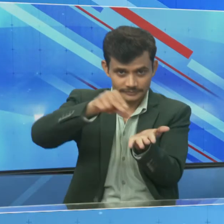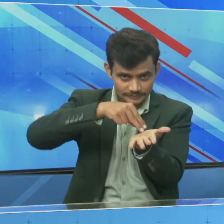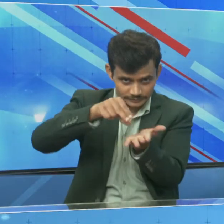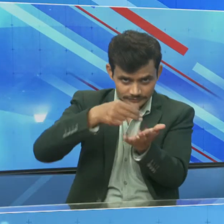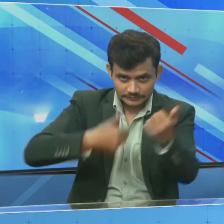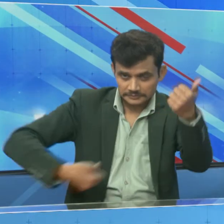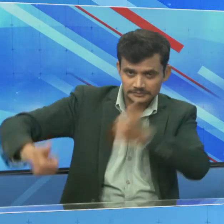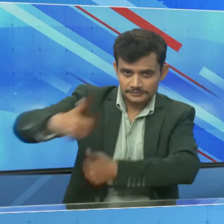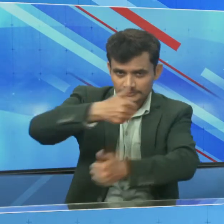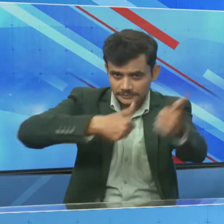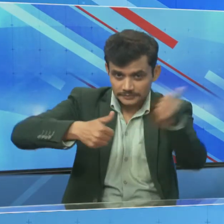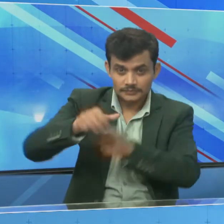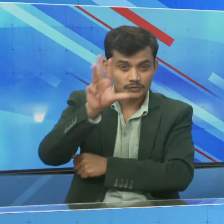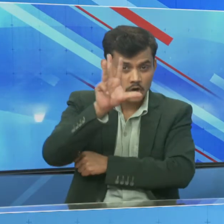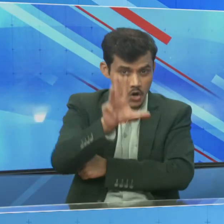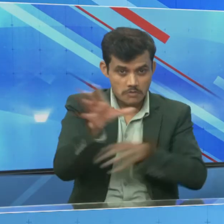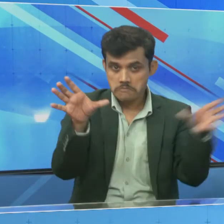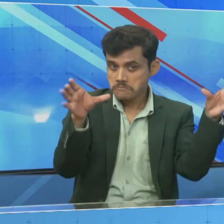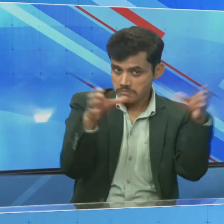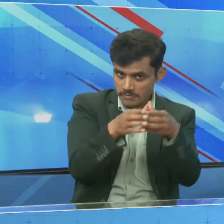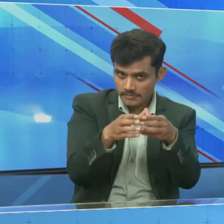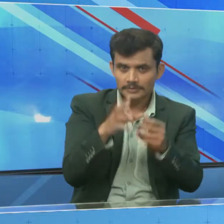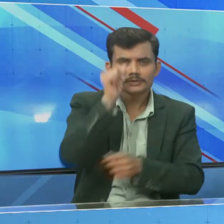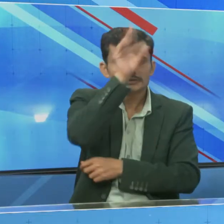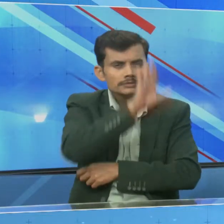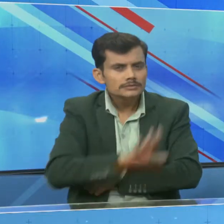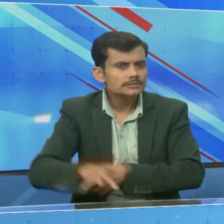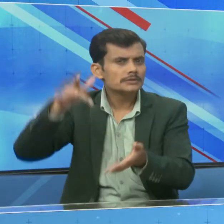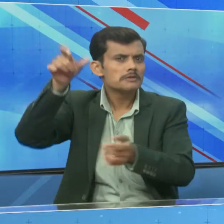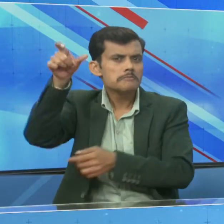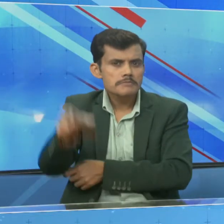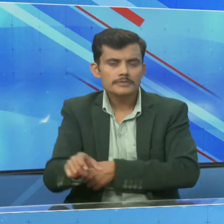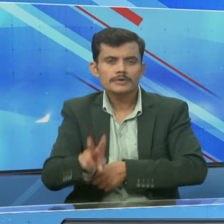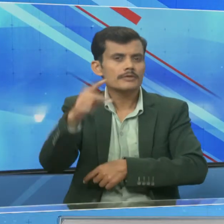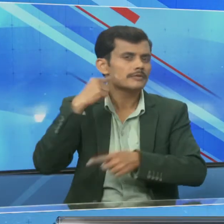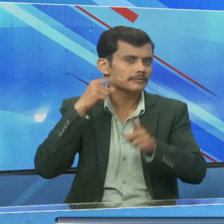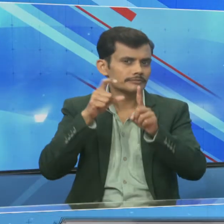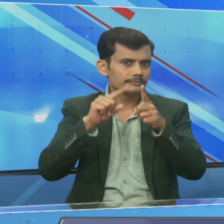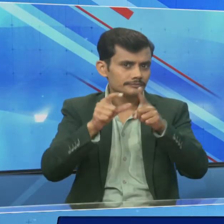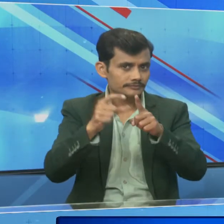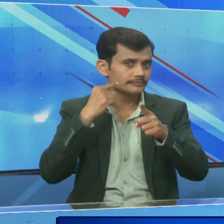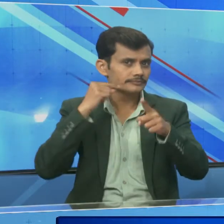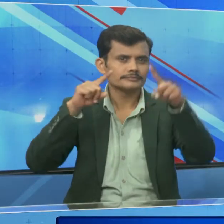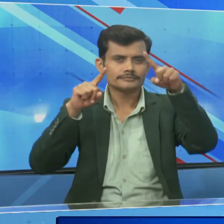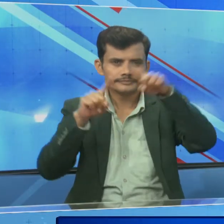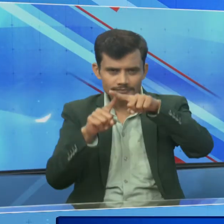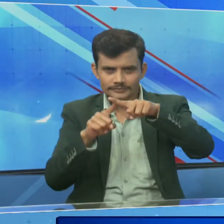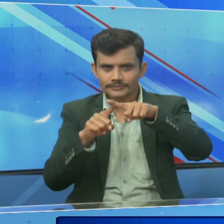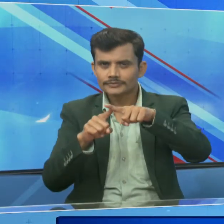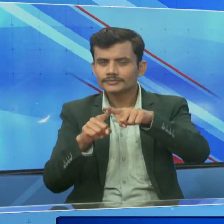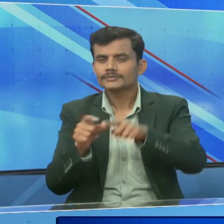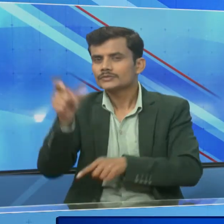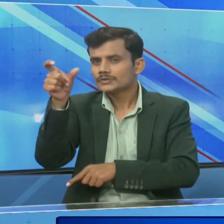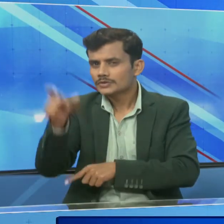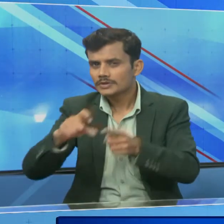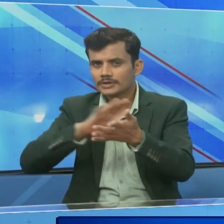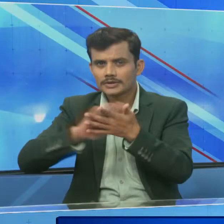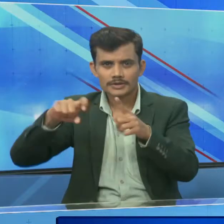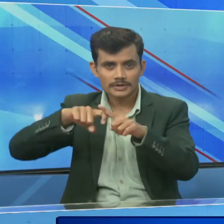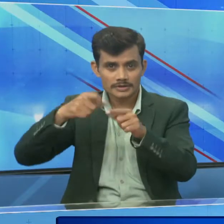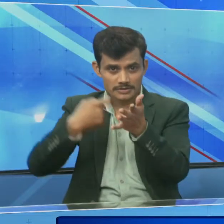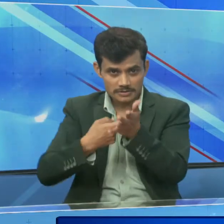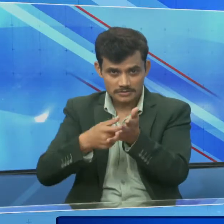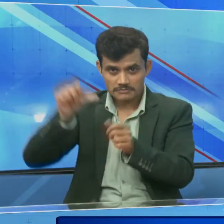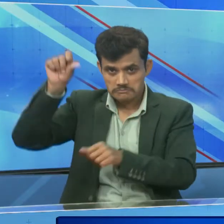कैंडिडेट्स शतरंज टूर्नामेंट के 9वें दौर में भारत के विदित गुजराती ने हिकारू नाकामुरा को हराकर एक बड़ा उलटफेर